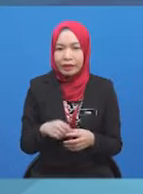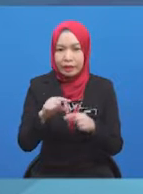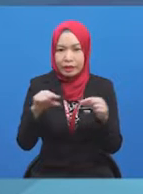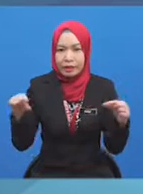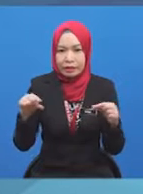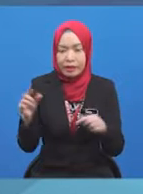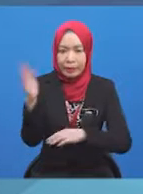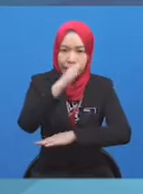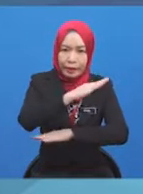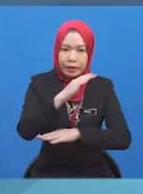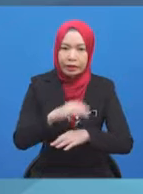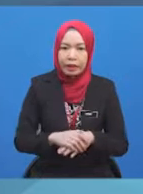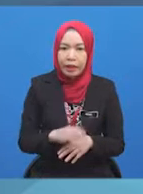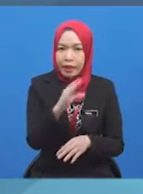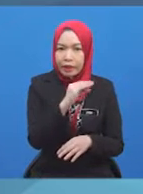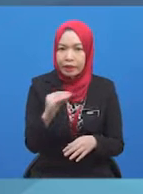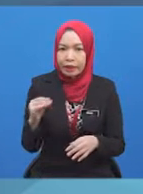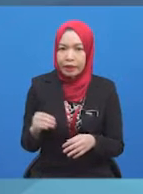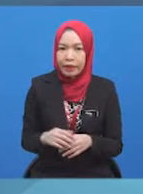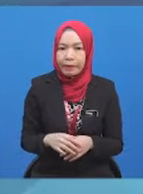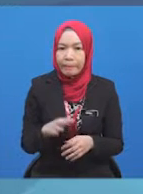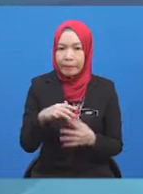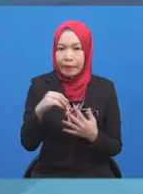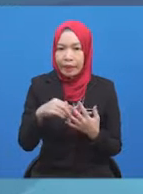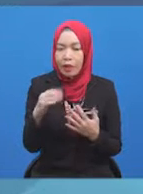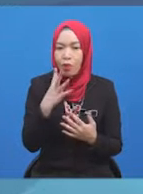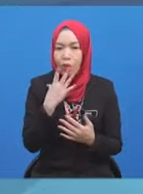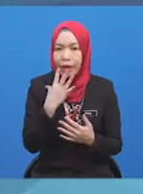gradient slider yang baru ditambah tadi dan pilih warna.